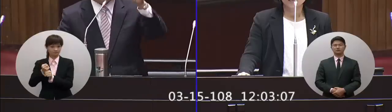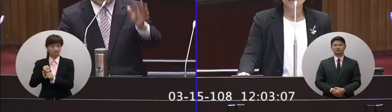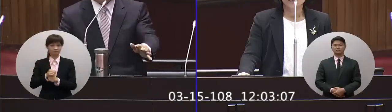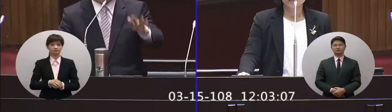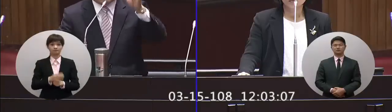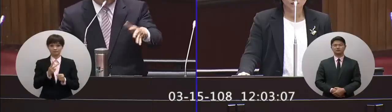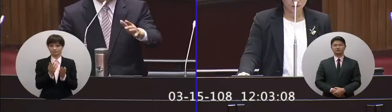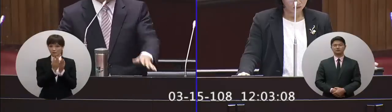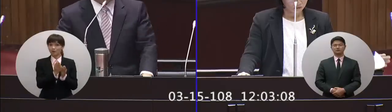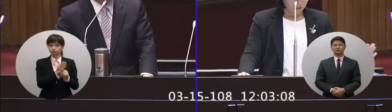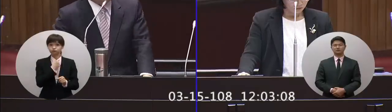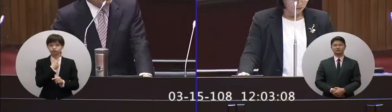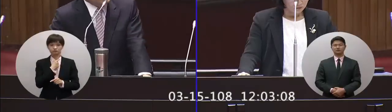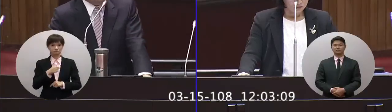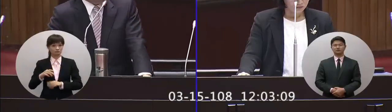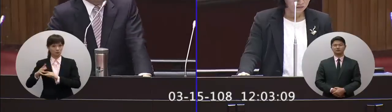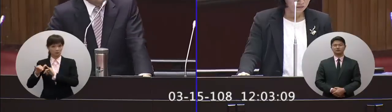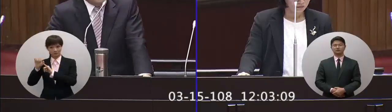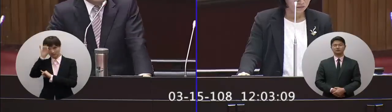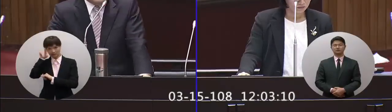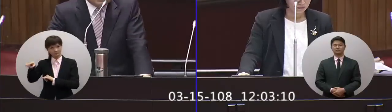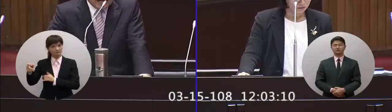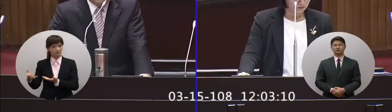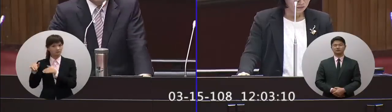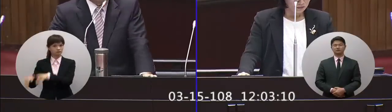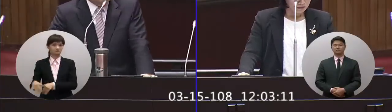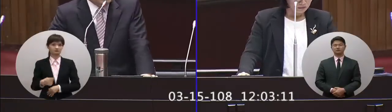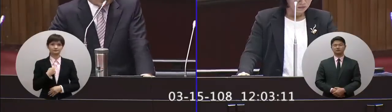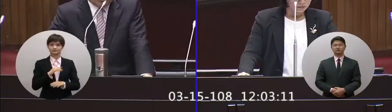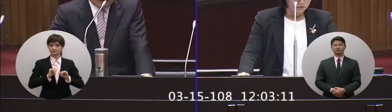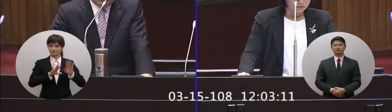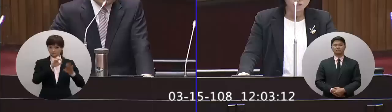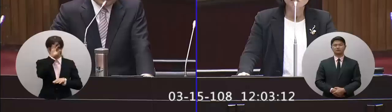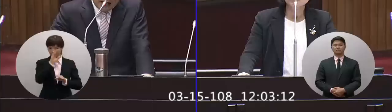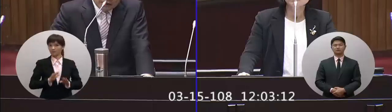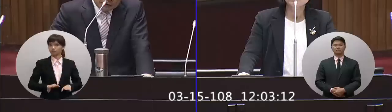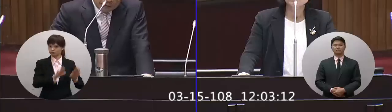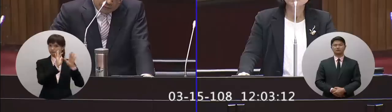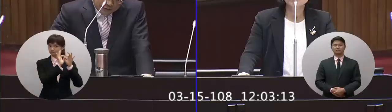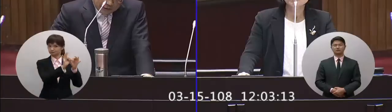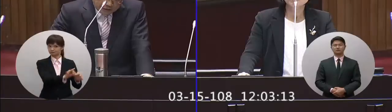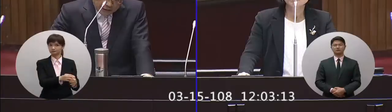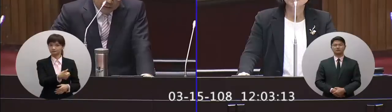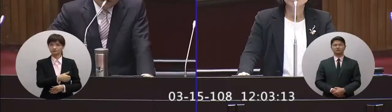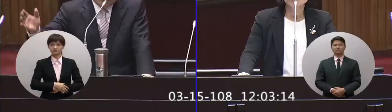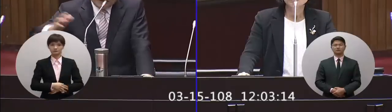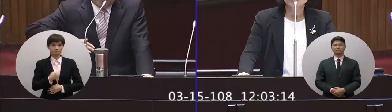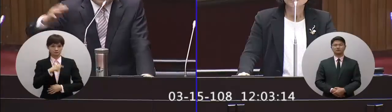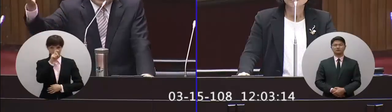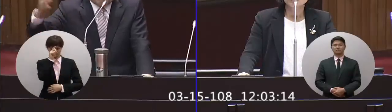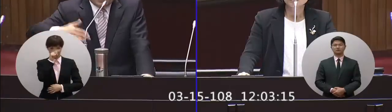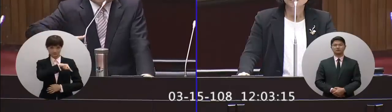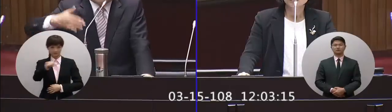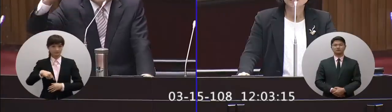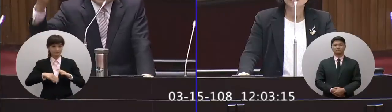国民党是保守的落伍的，所以我很期待我们一起努力，让政策不